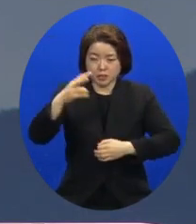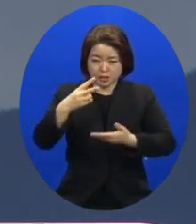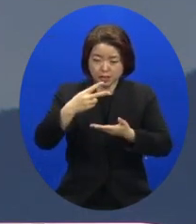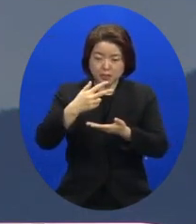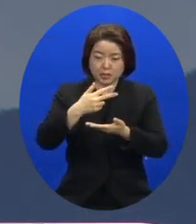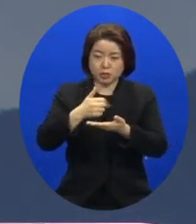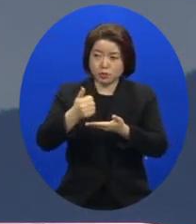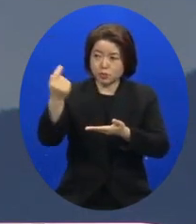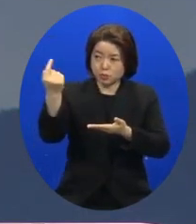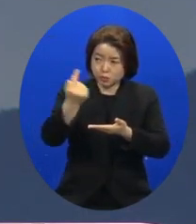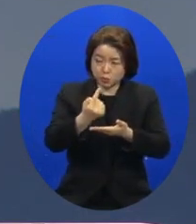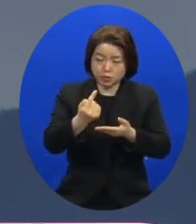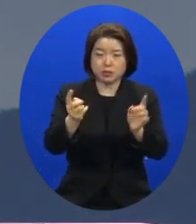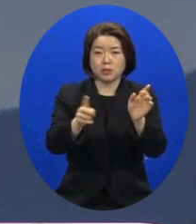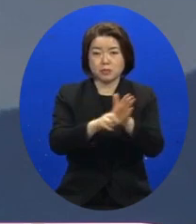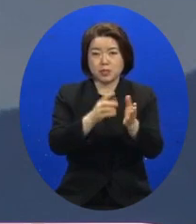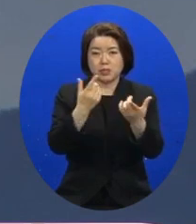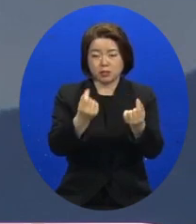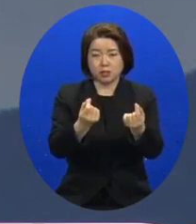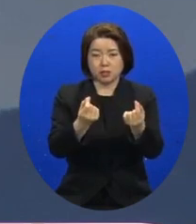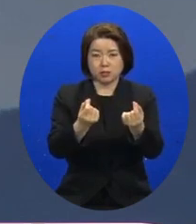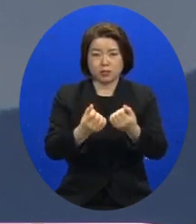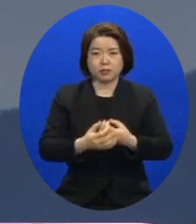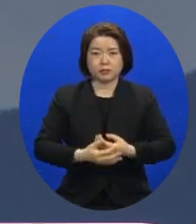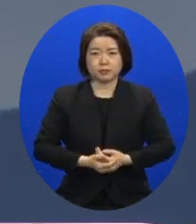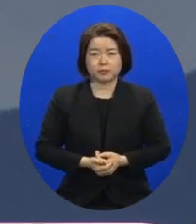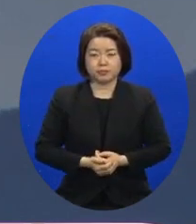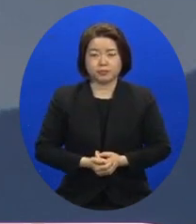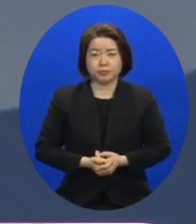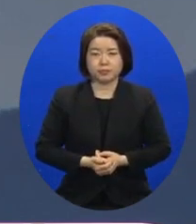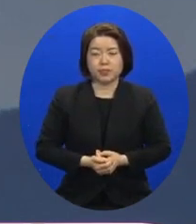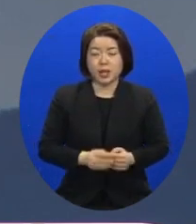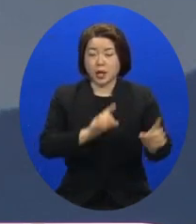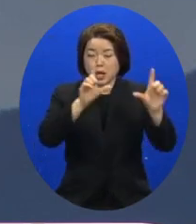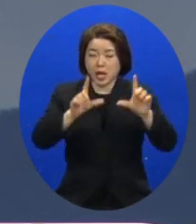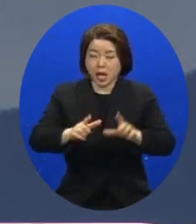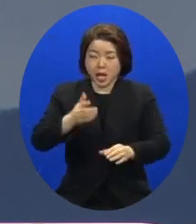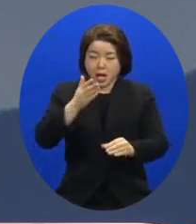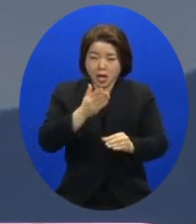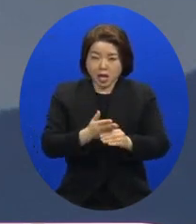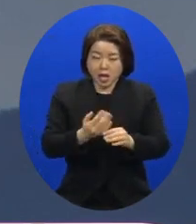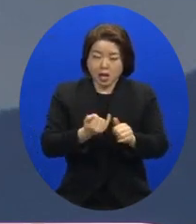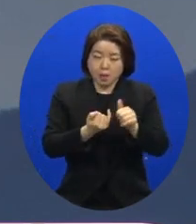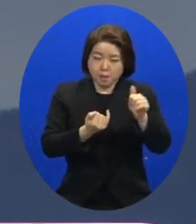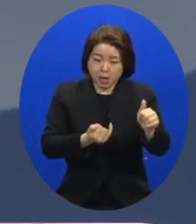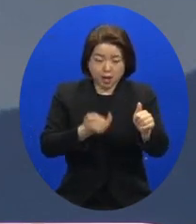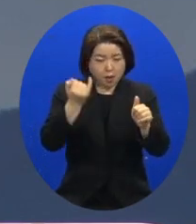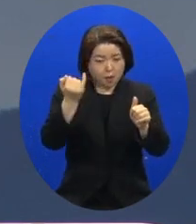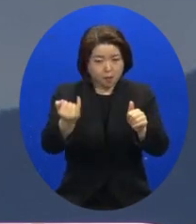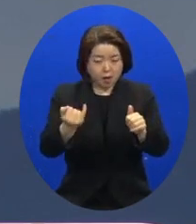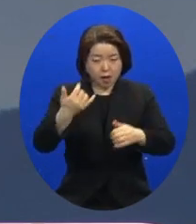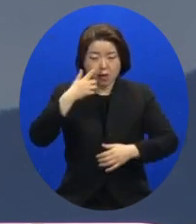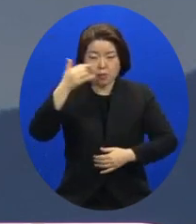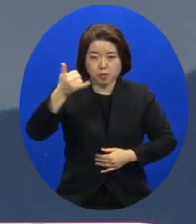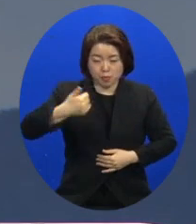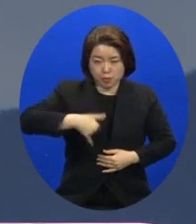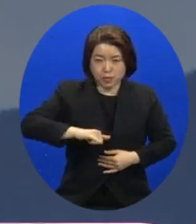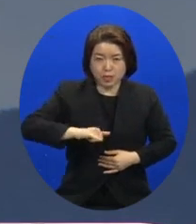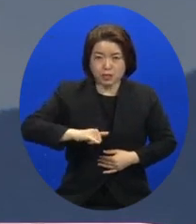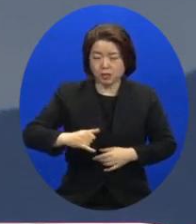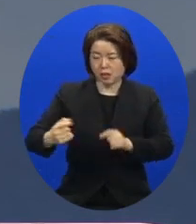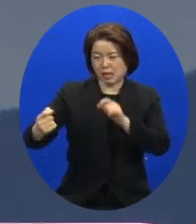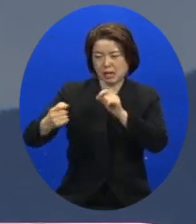재림신앙입니다. 우리가 살다가 보면 남편이나 아내, 부모와 자녀 사이에도 가까이